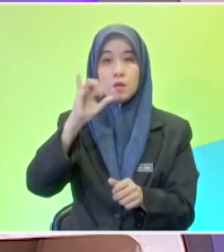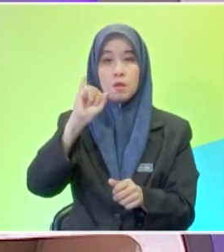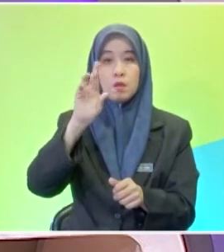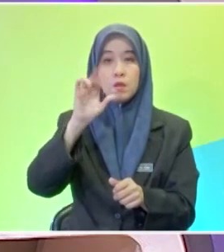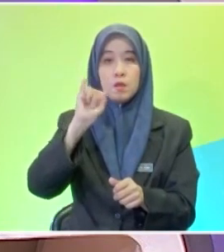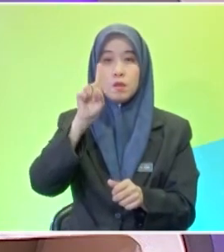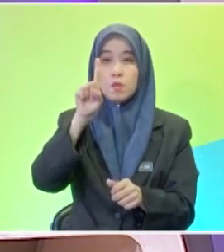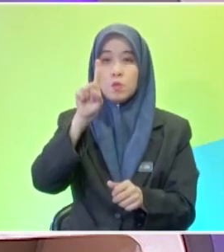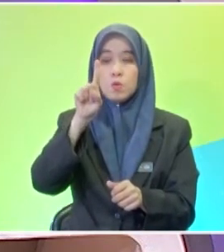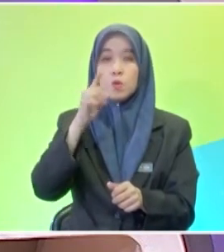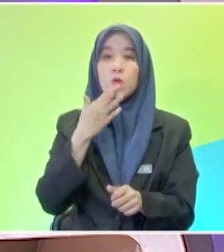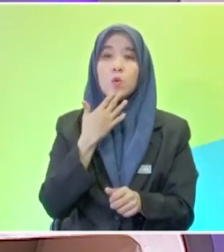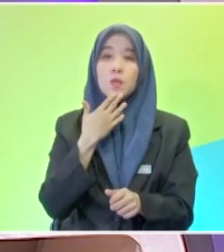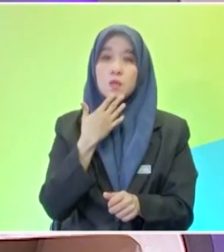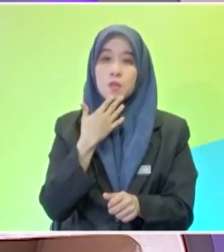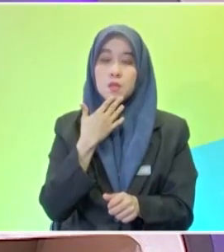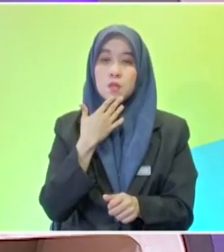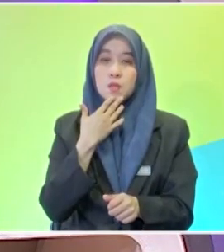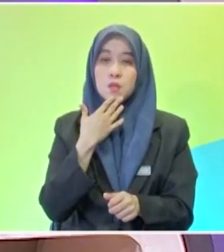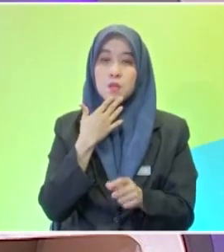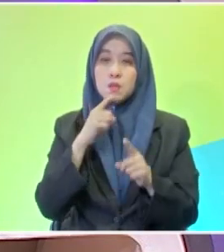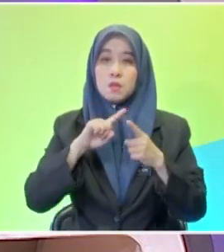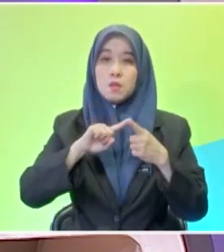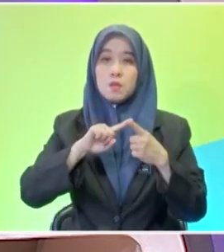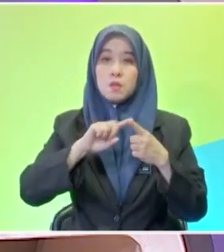gila antaranya adalah warna Oke